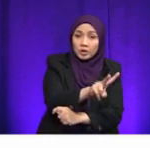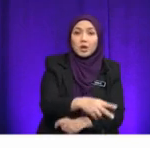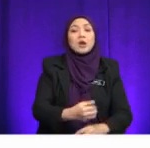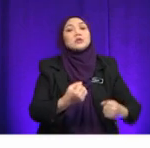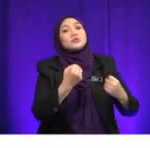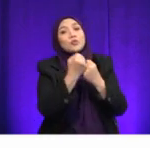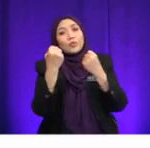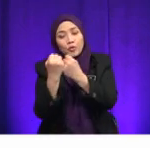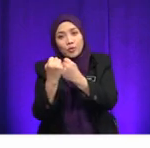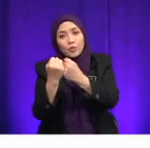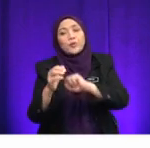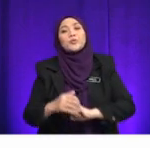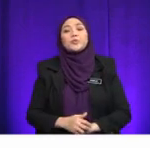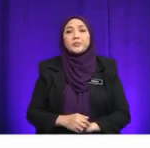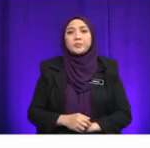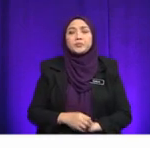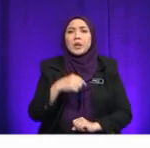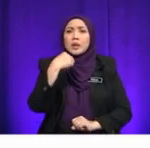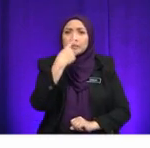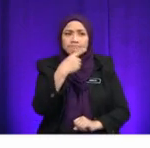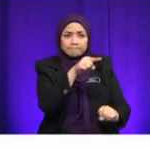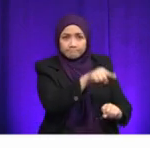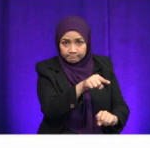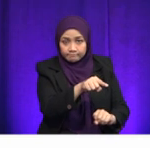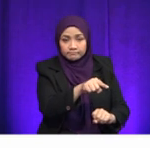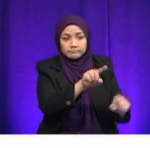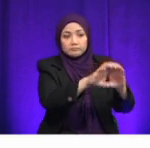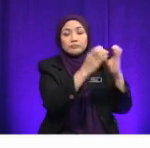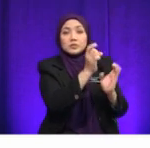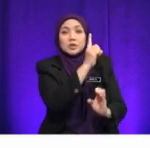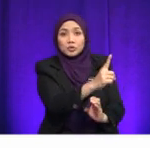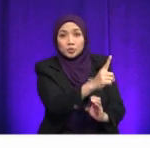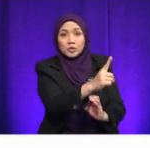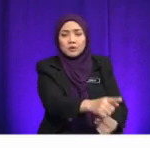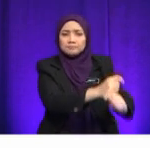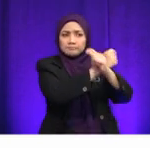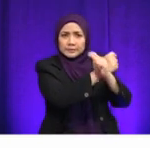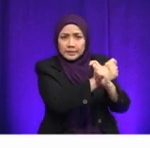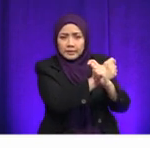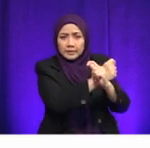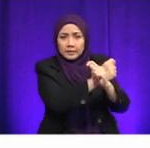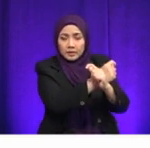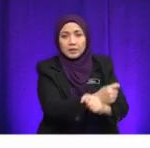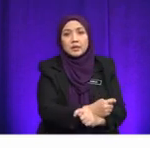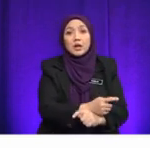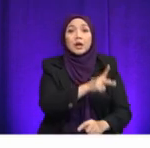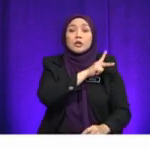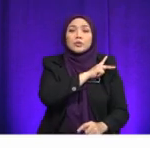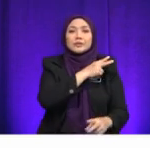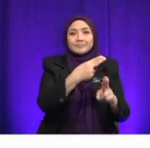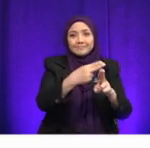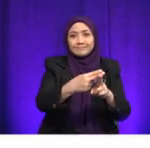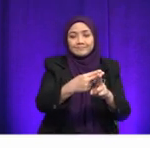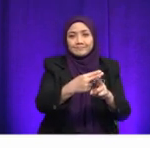yang menentang penyerahan serawa ini diketuaian Golongan ini diketuai oleh Datuk tinggi Abang Haji